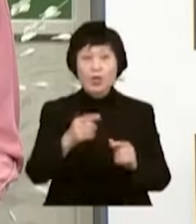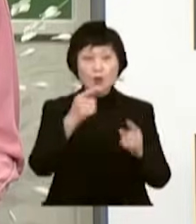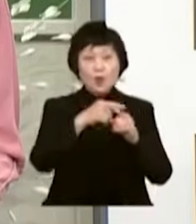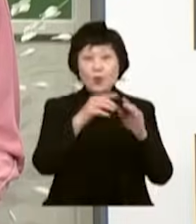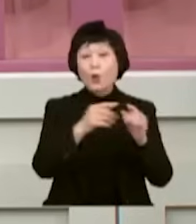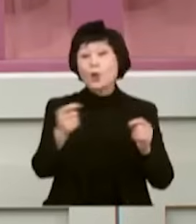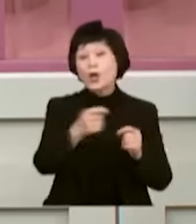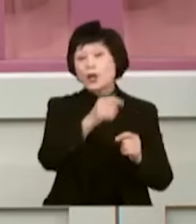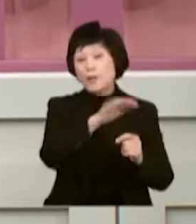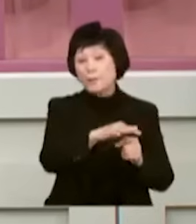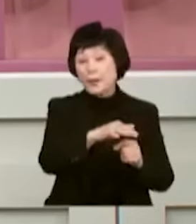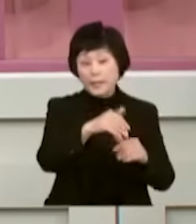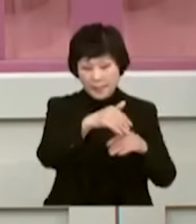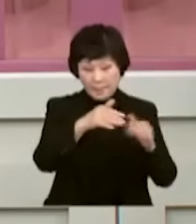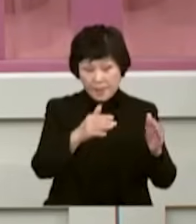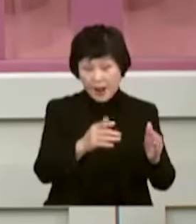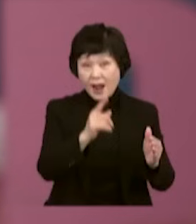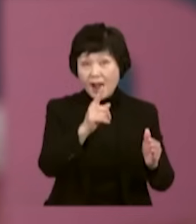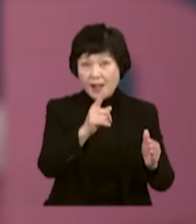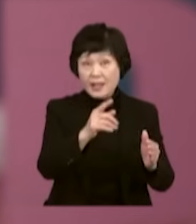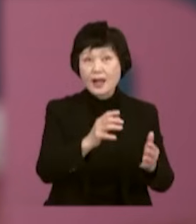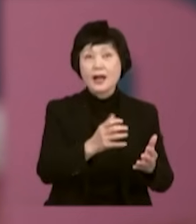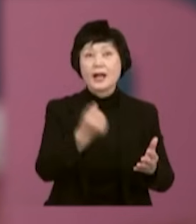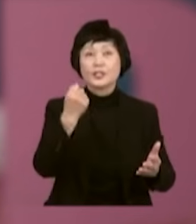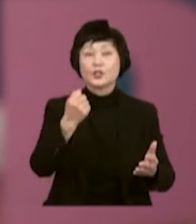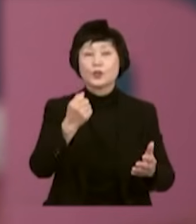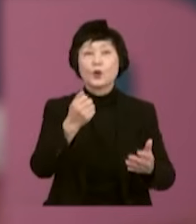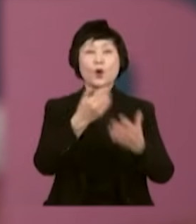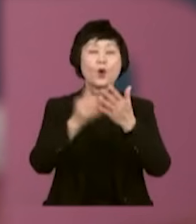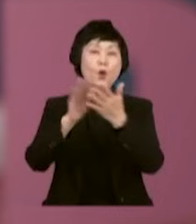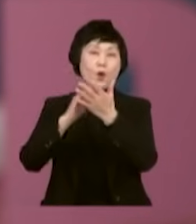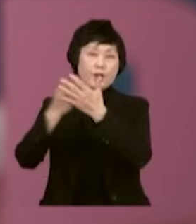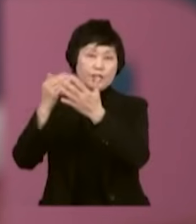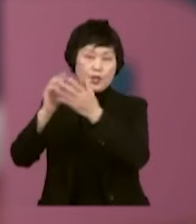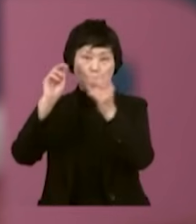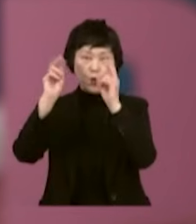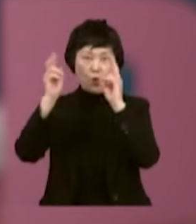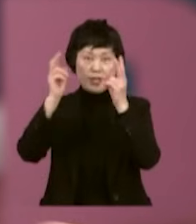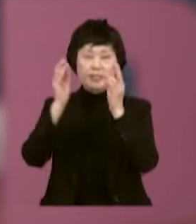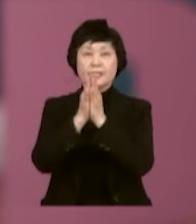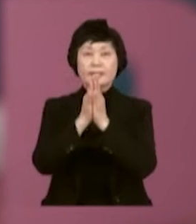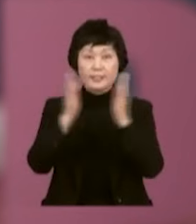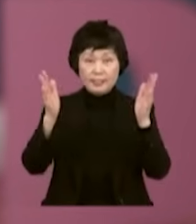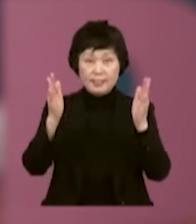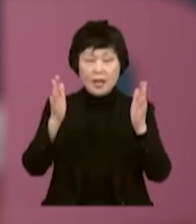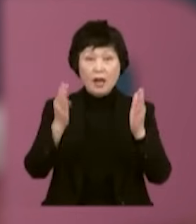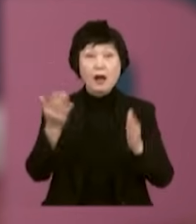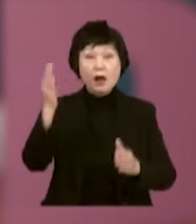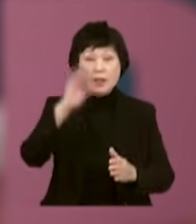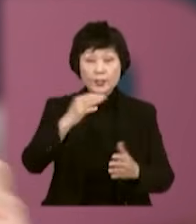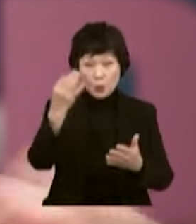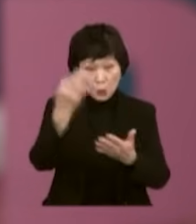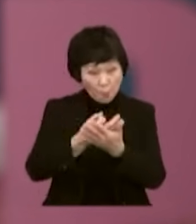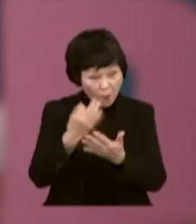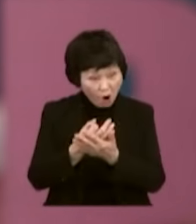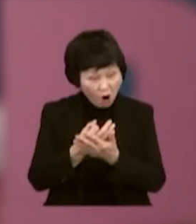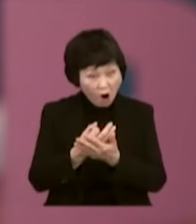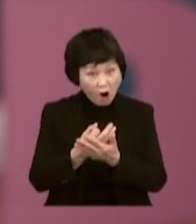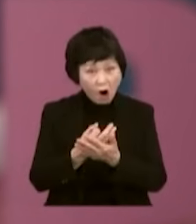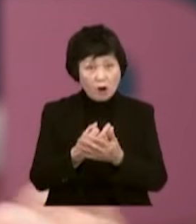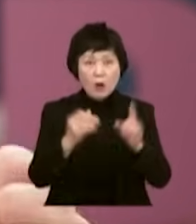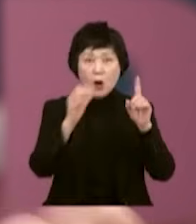한편에서? 조그만한 칸을 얻어서 이 수입을 얻으면 우리 교회가 개척교회잖아요. 헌금을 다